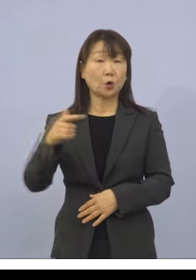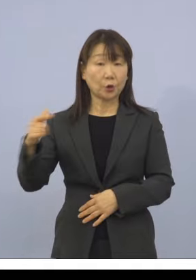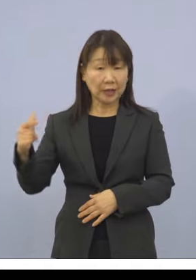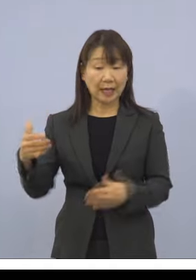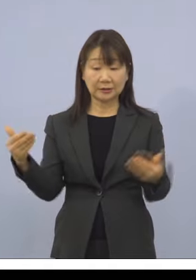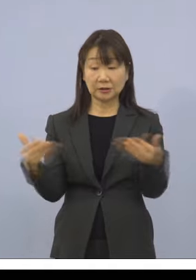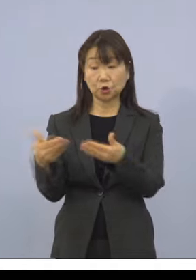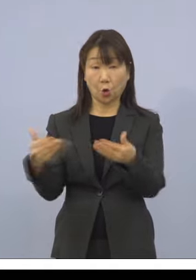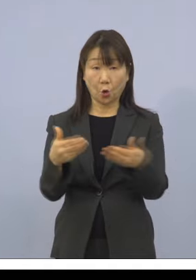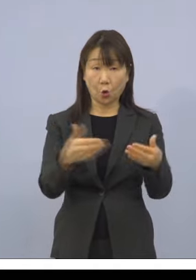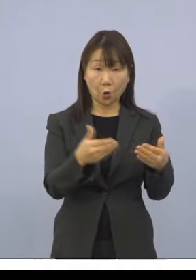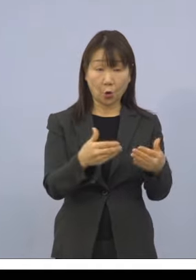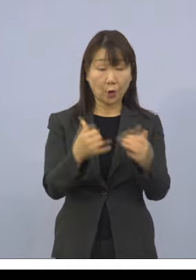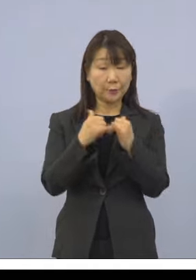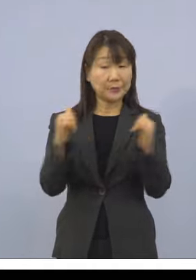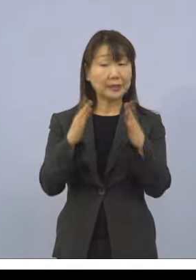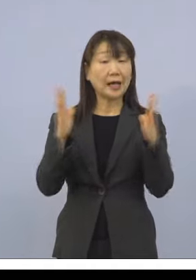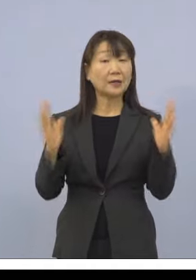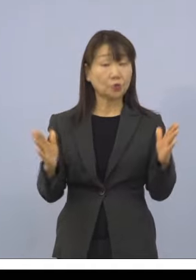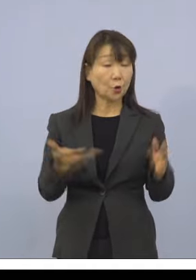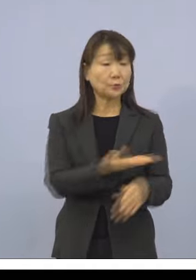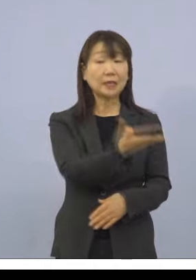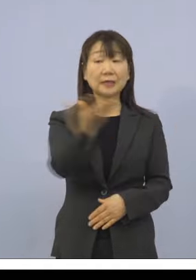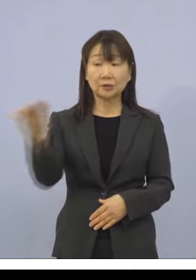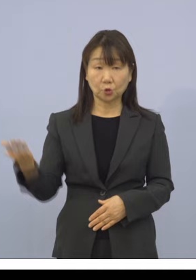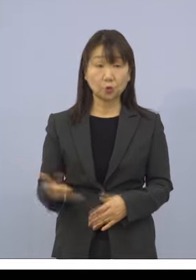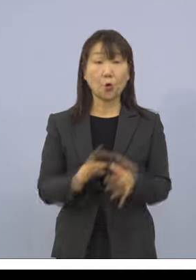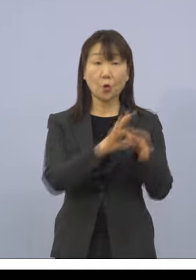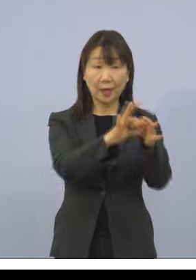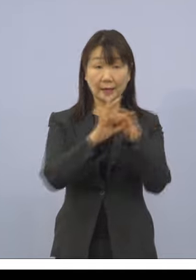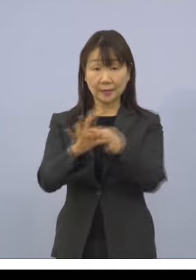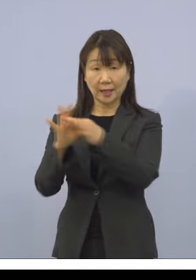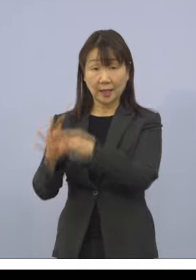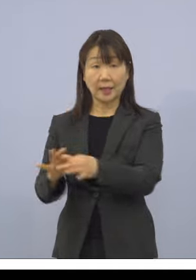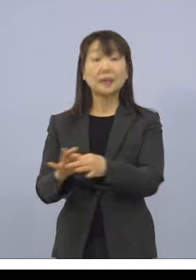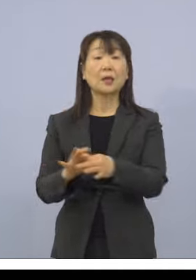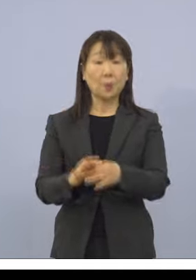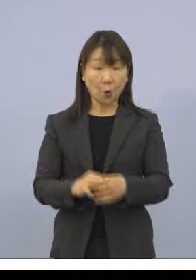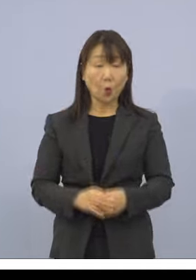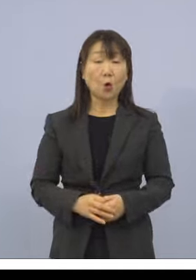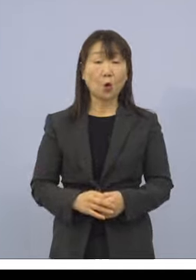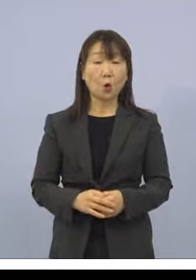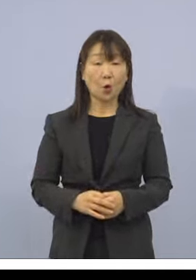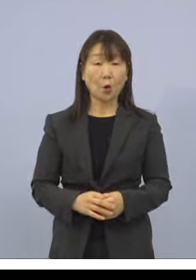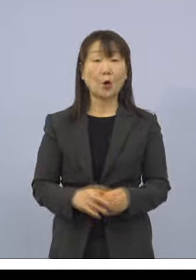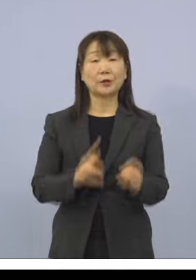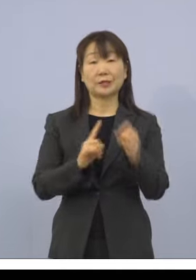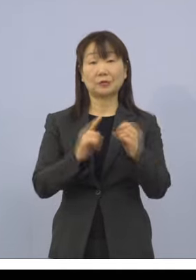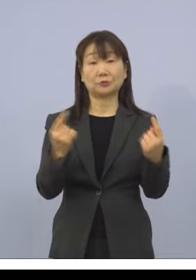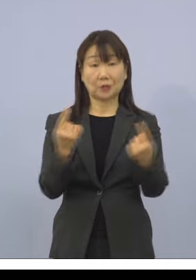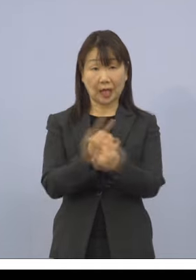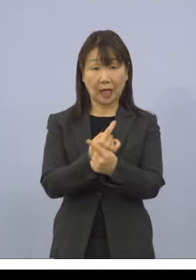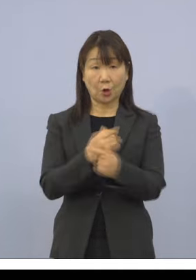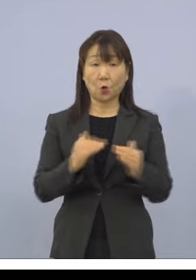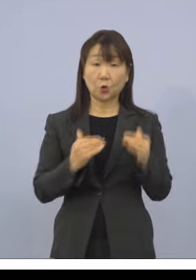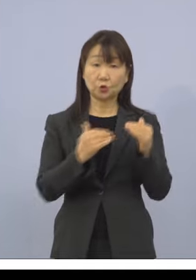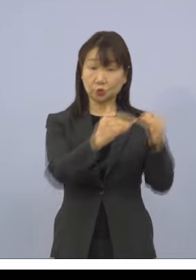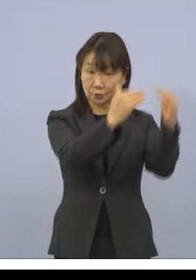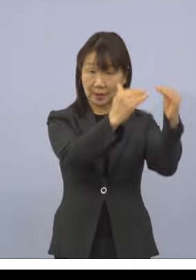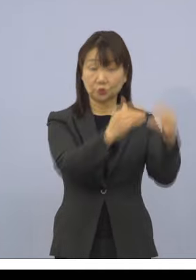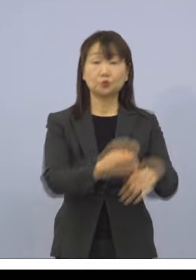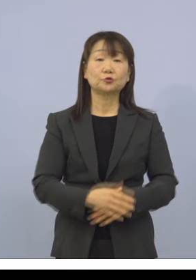事業、民間の皆様方との関係においてもですね、DX 化を進めてい